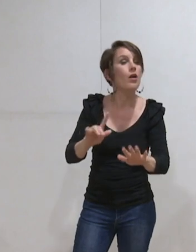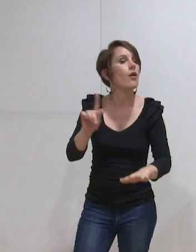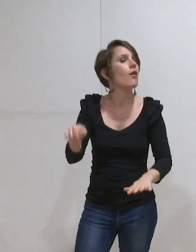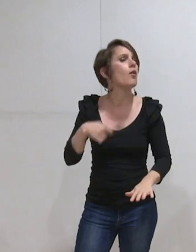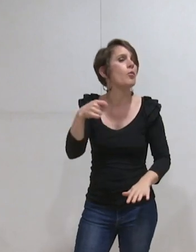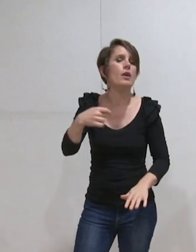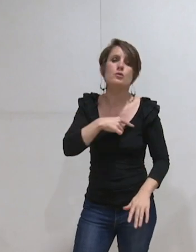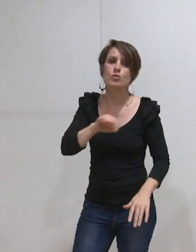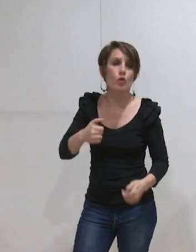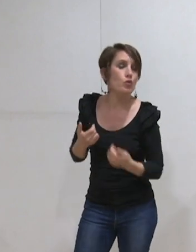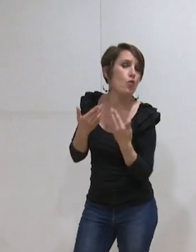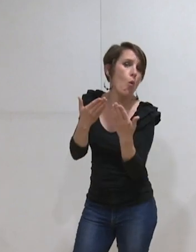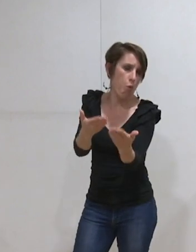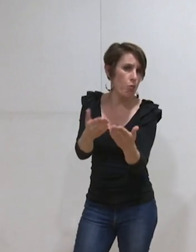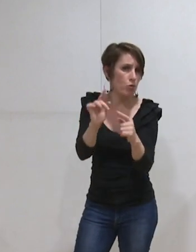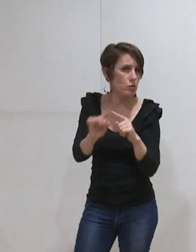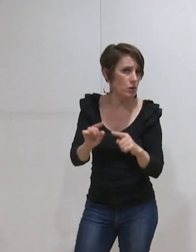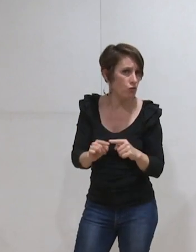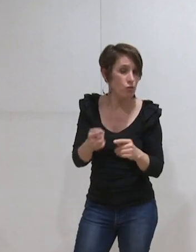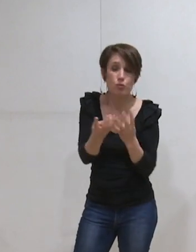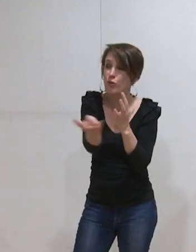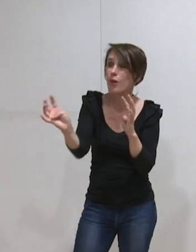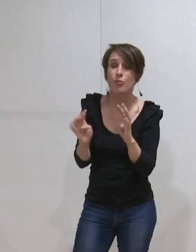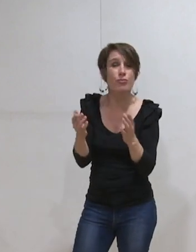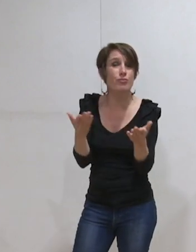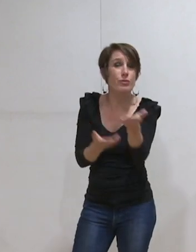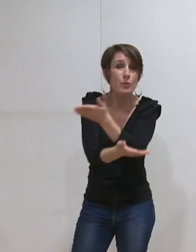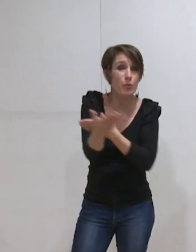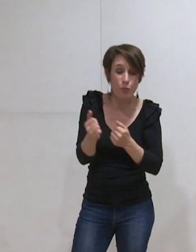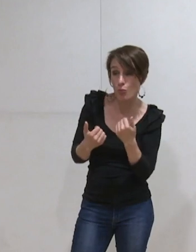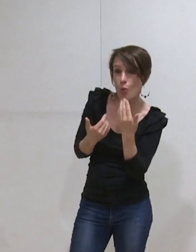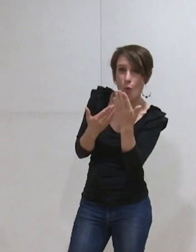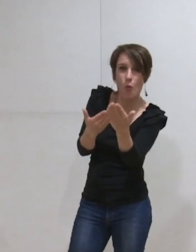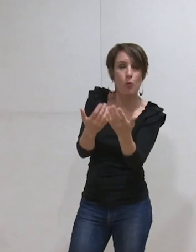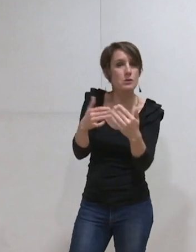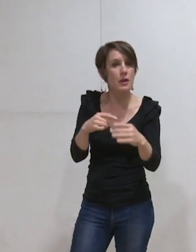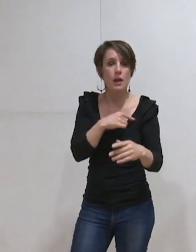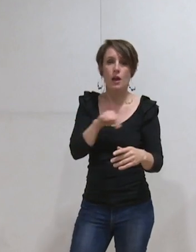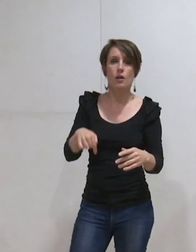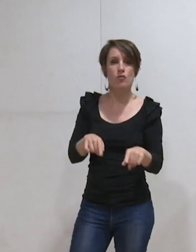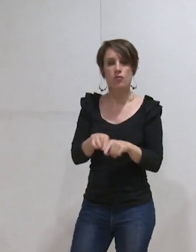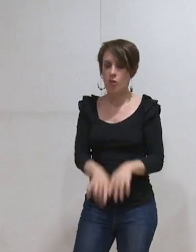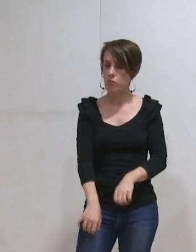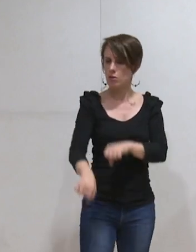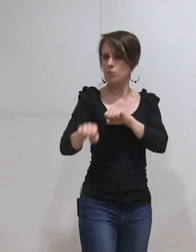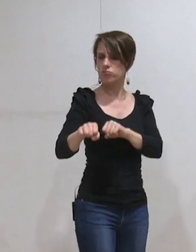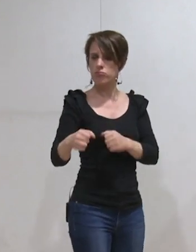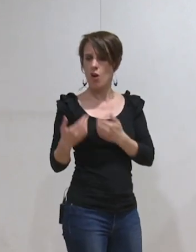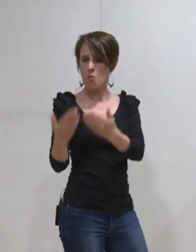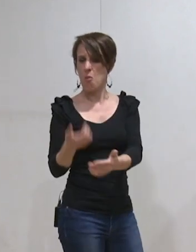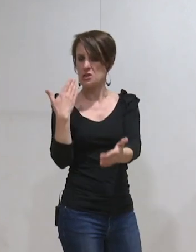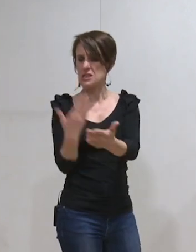propositions dans ces débats et dans ces discussions mais nous avons l'humilité de croire que nos